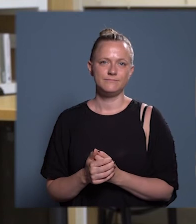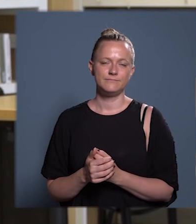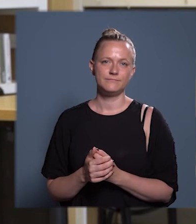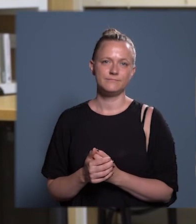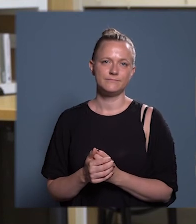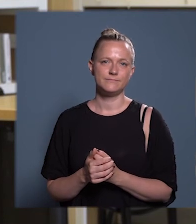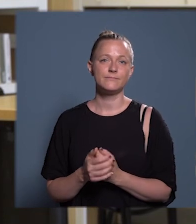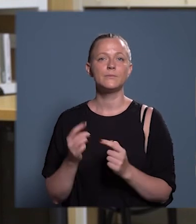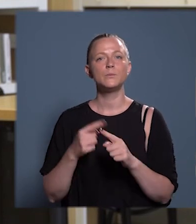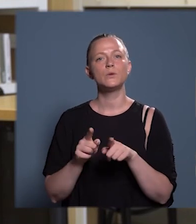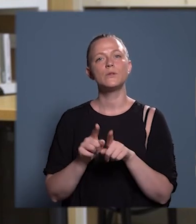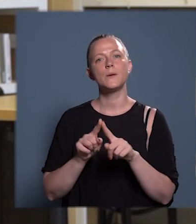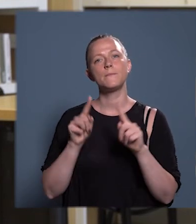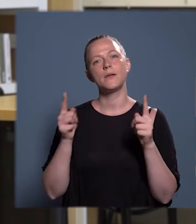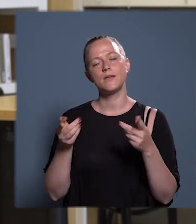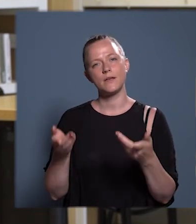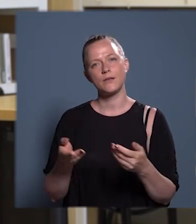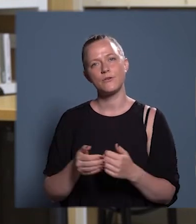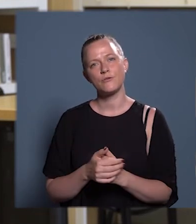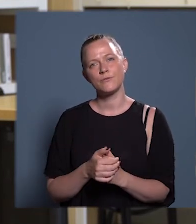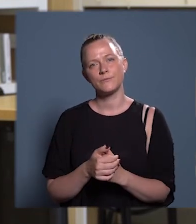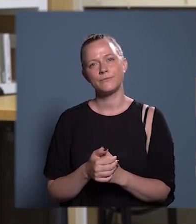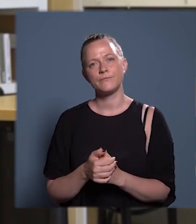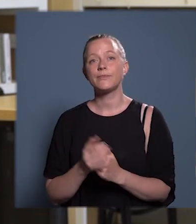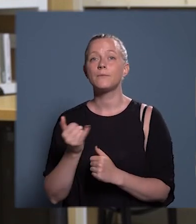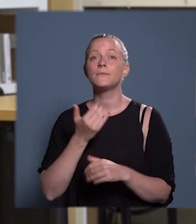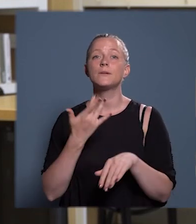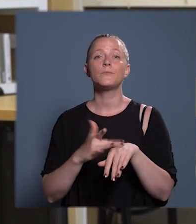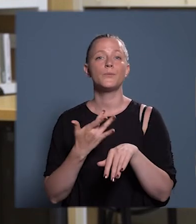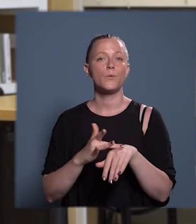Igen, meg az a másik, hogy mindig próbálom